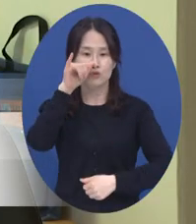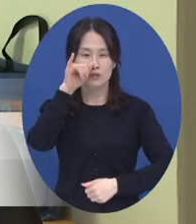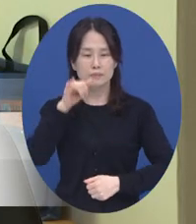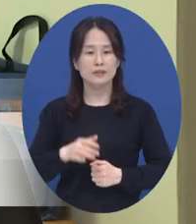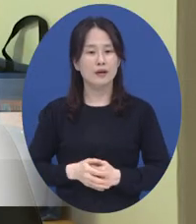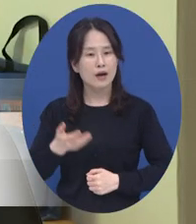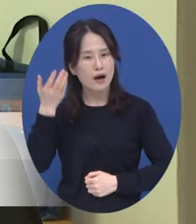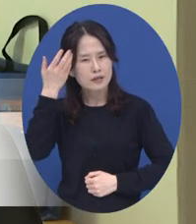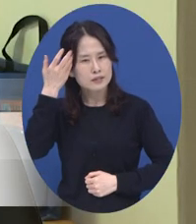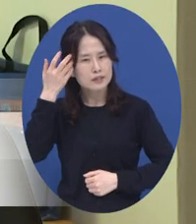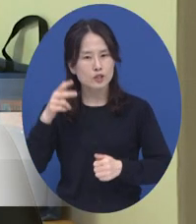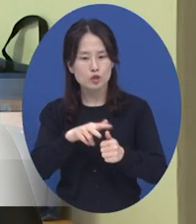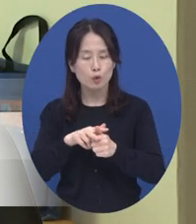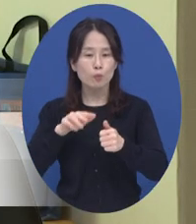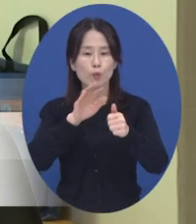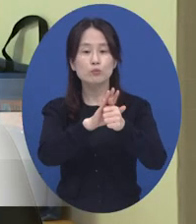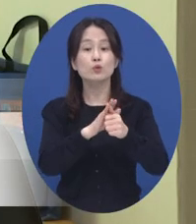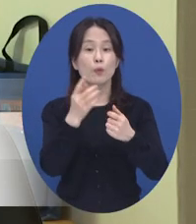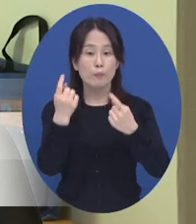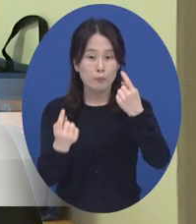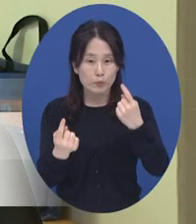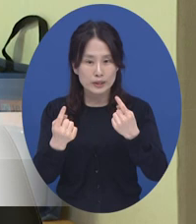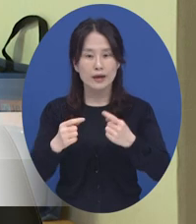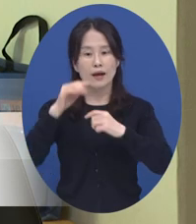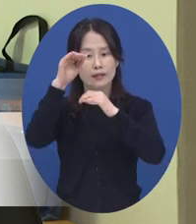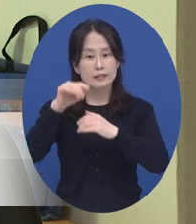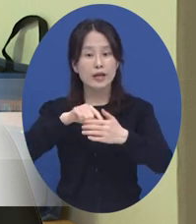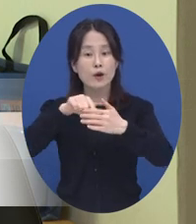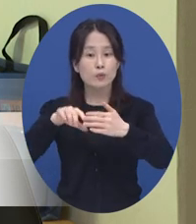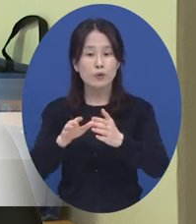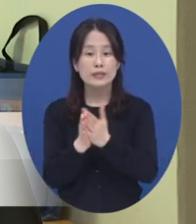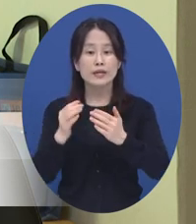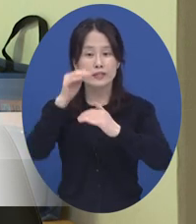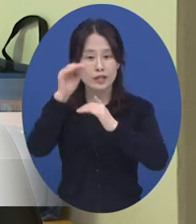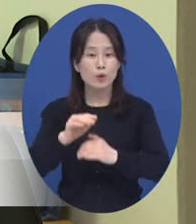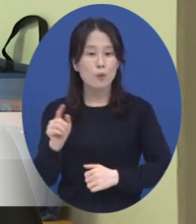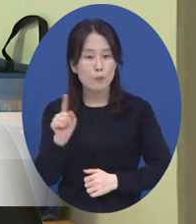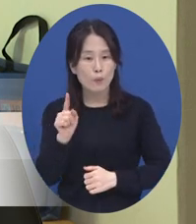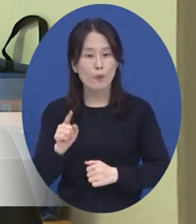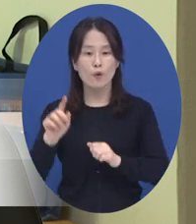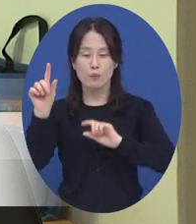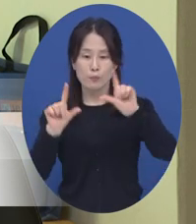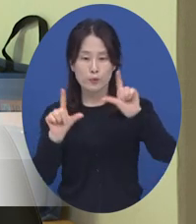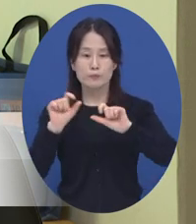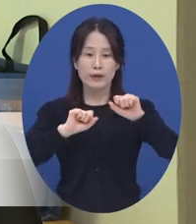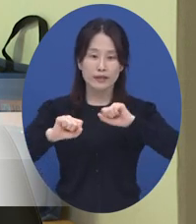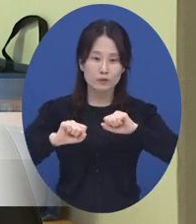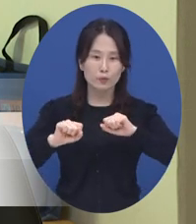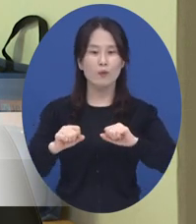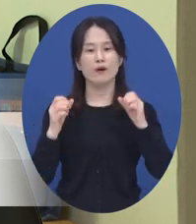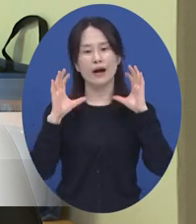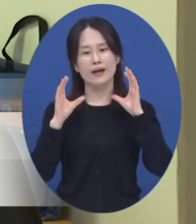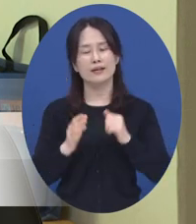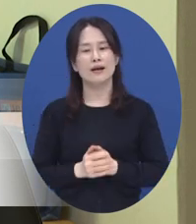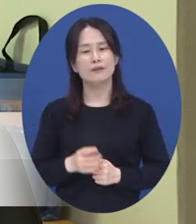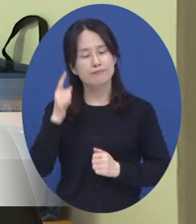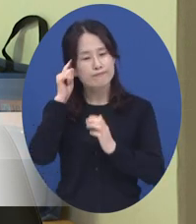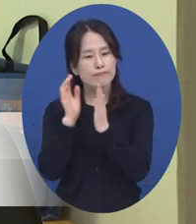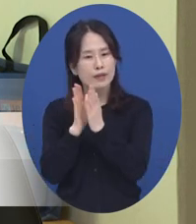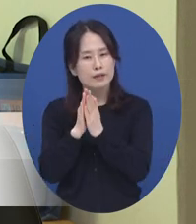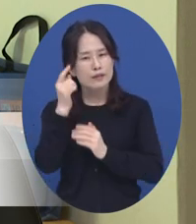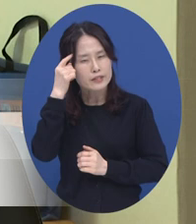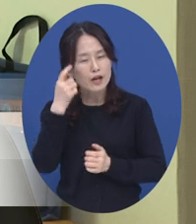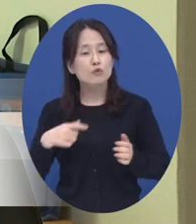지적으로 어떤거를 정보를 제공해 주기 보다는 그 내용 속에 나와있는 어떤 장면이나 행동들 요런 것들이